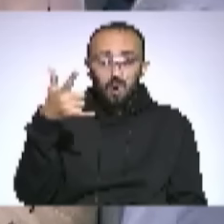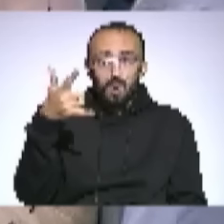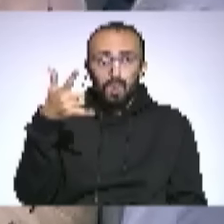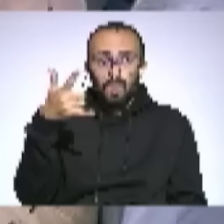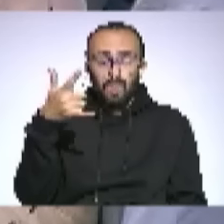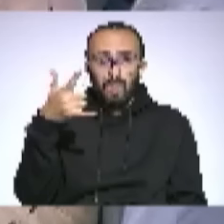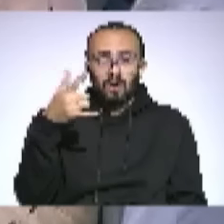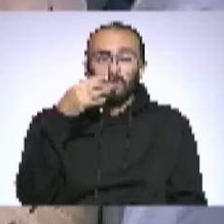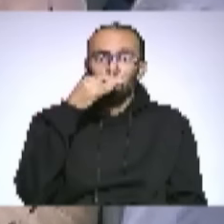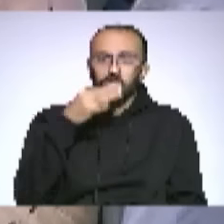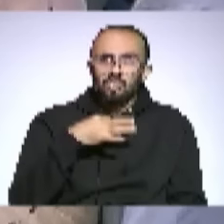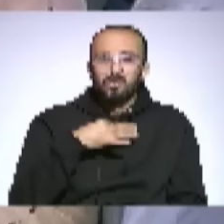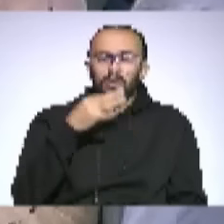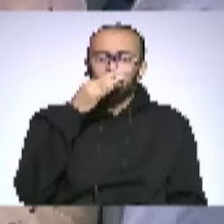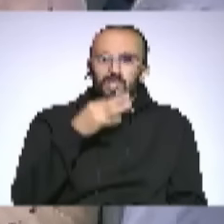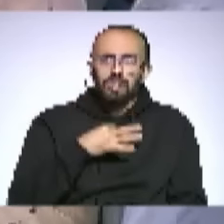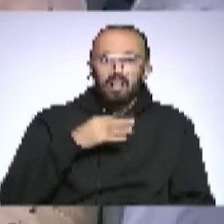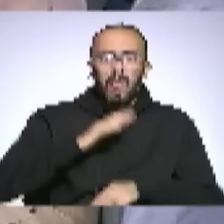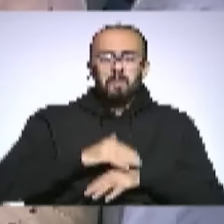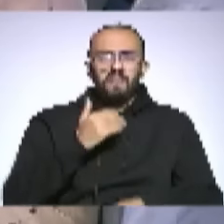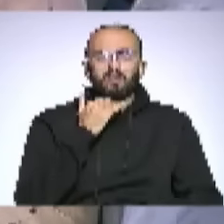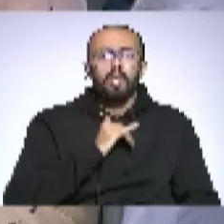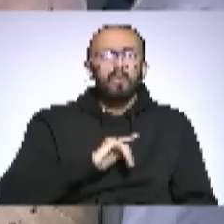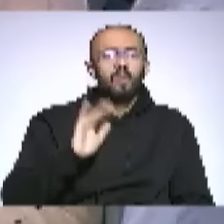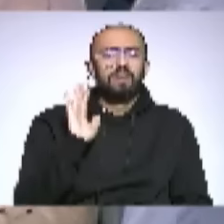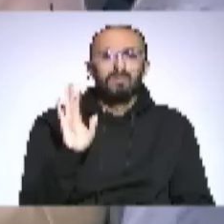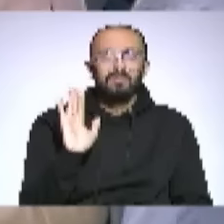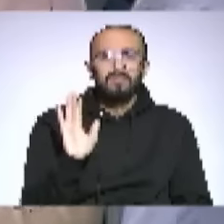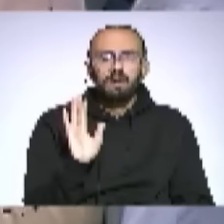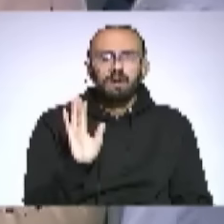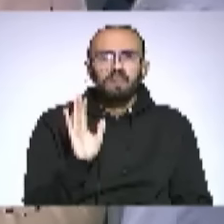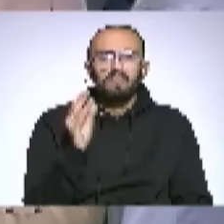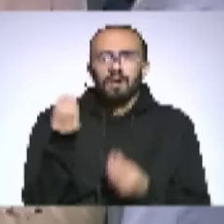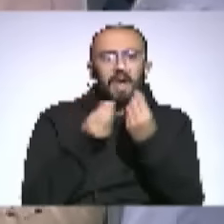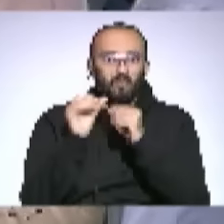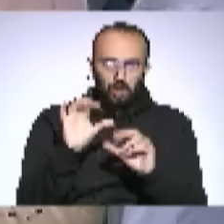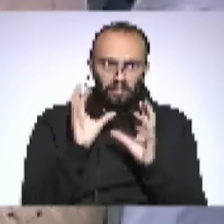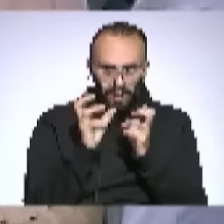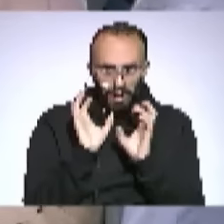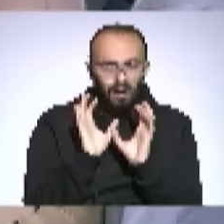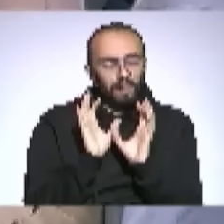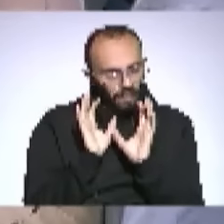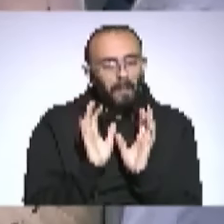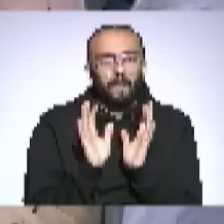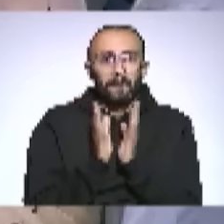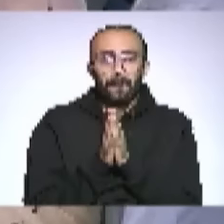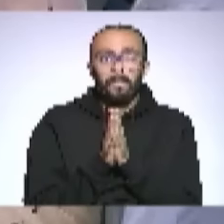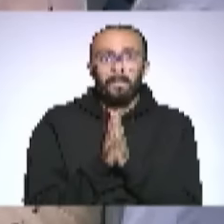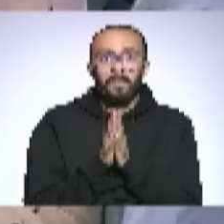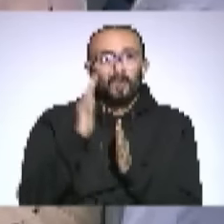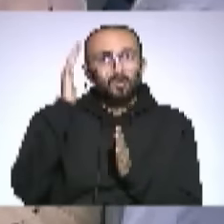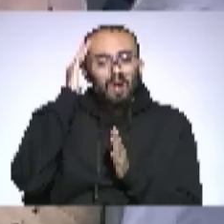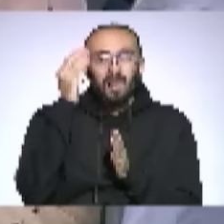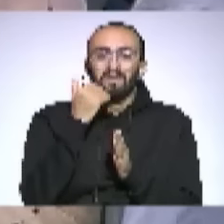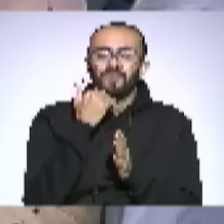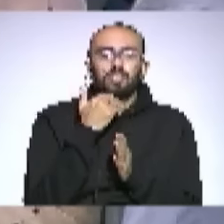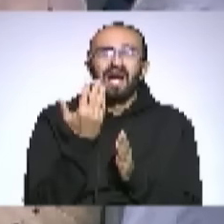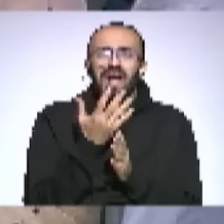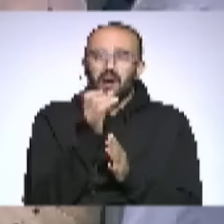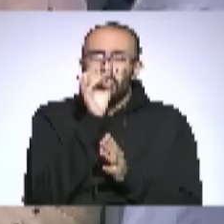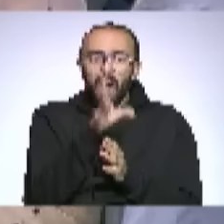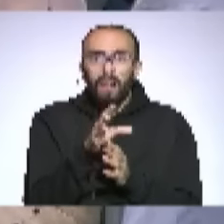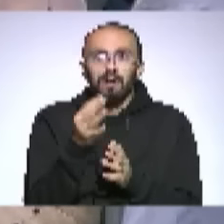وشتيمه واهانه وقله ذوق يعني هو بيتعامل معاكي وحش اه مافيش شكره يعني ممكن على اكفه